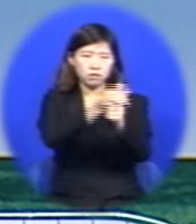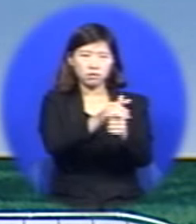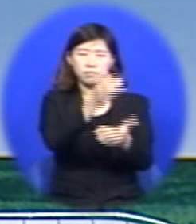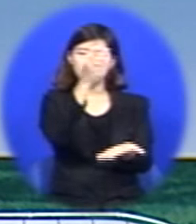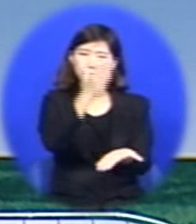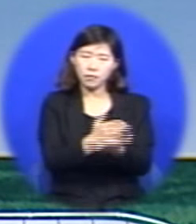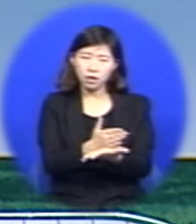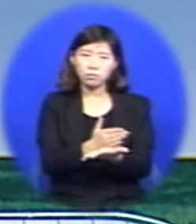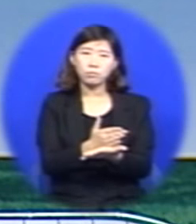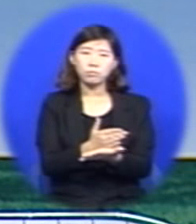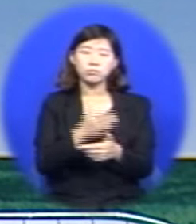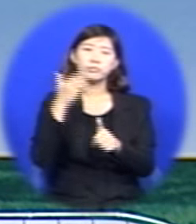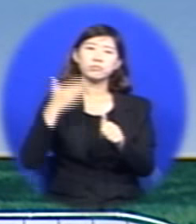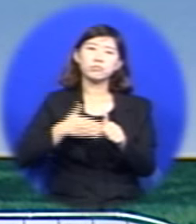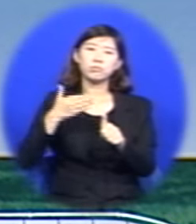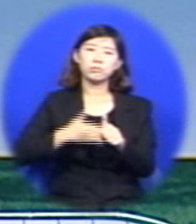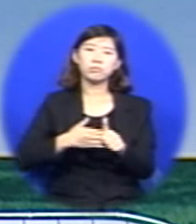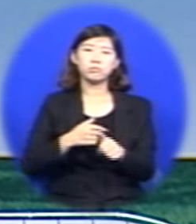이 말을 하고 잔이라.